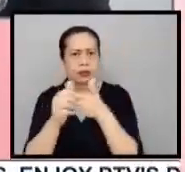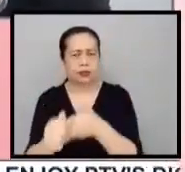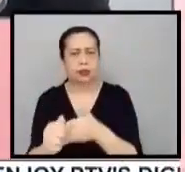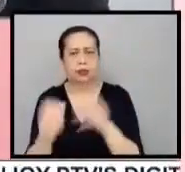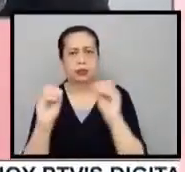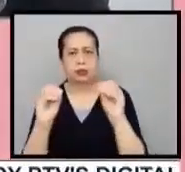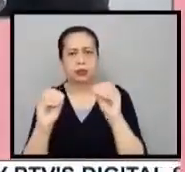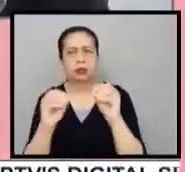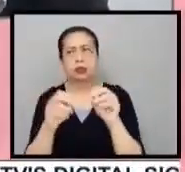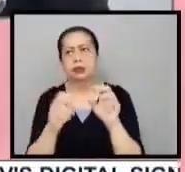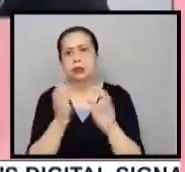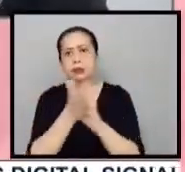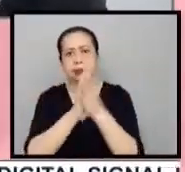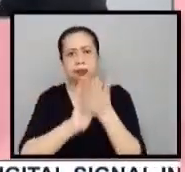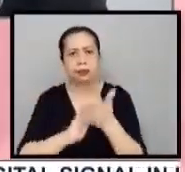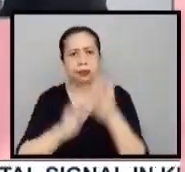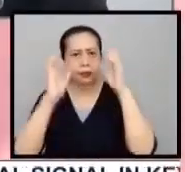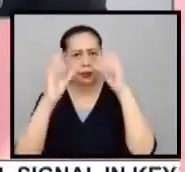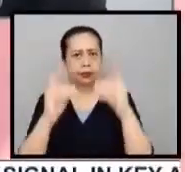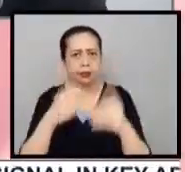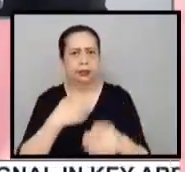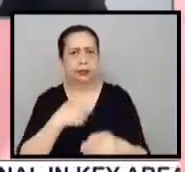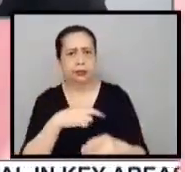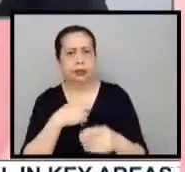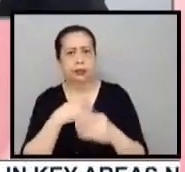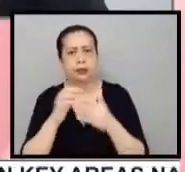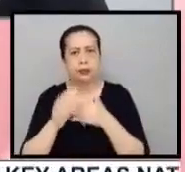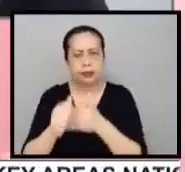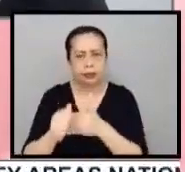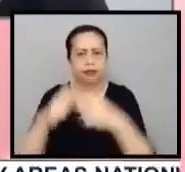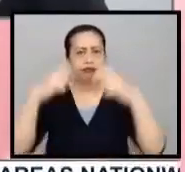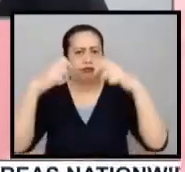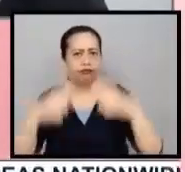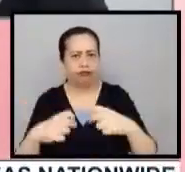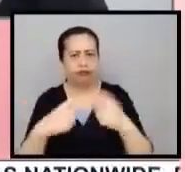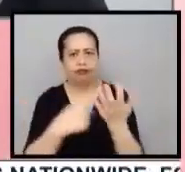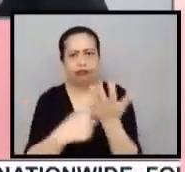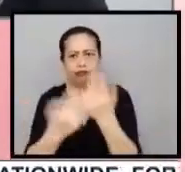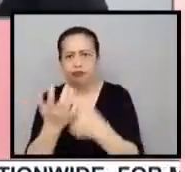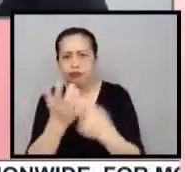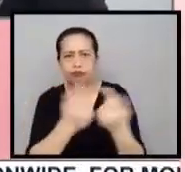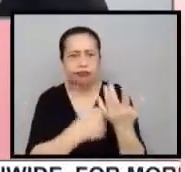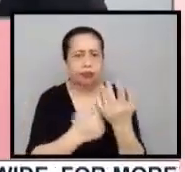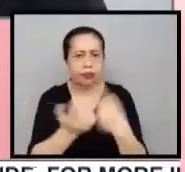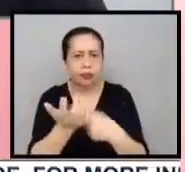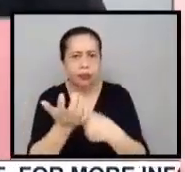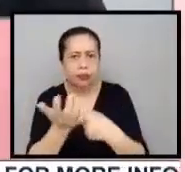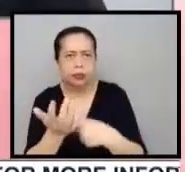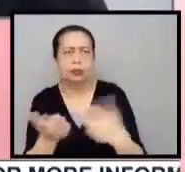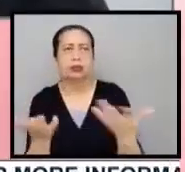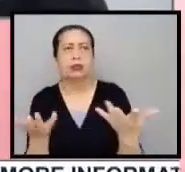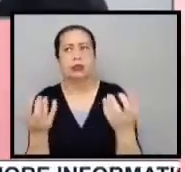We encourage our religious leaders to sit down and talk para yung sa kanilang mga